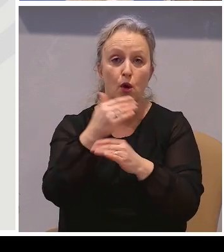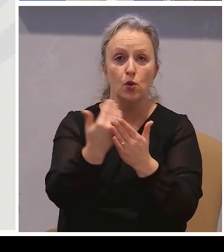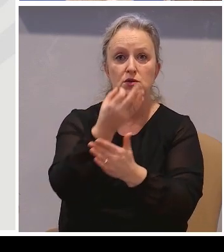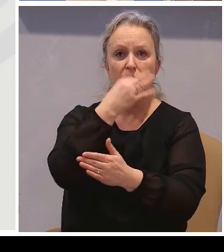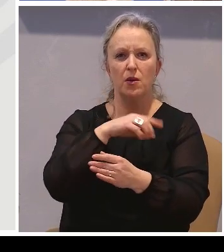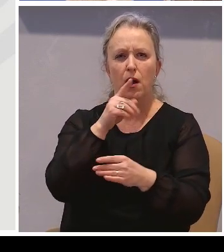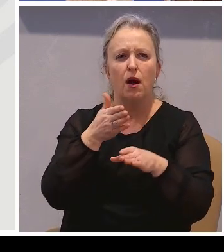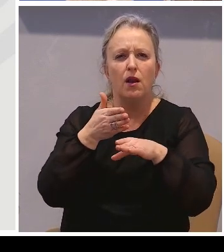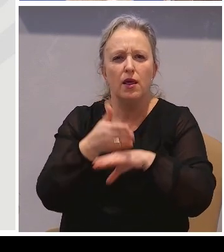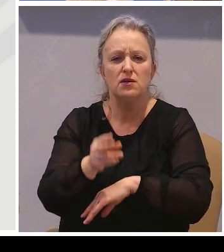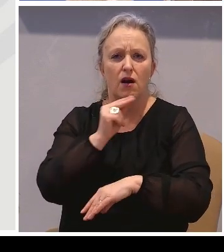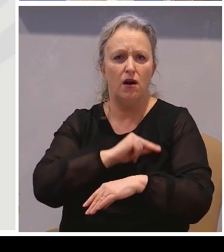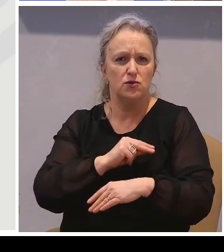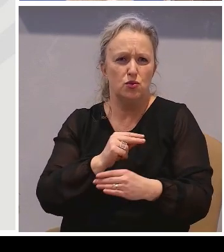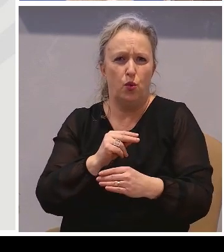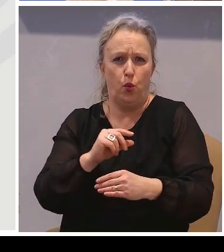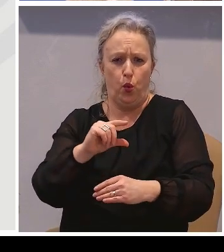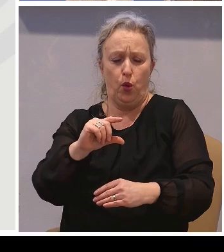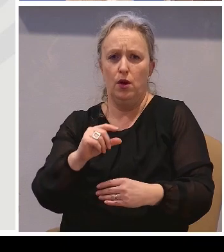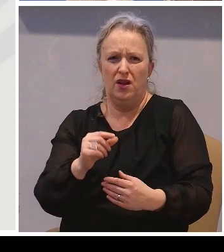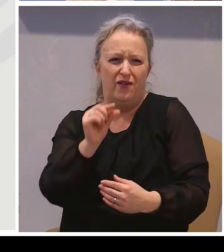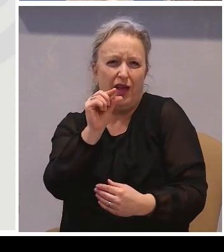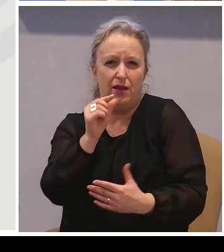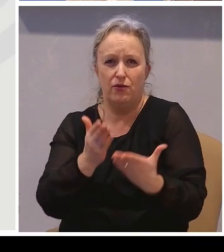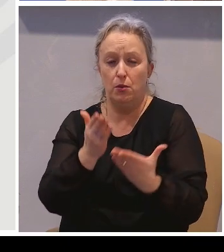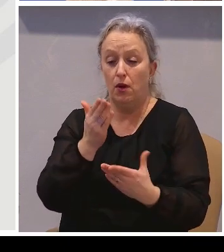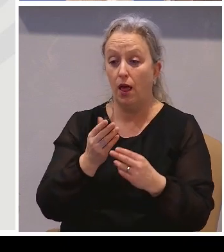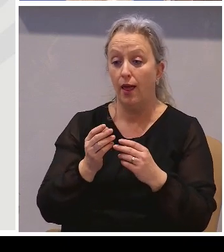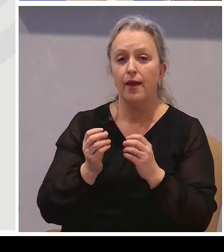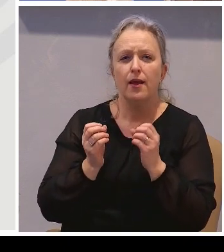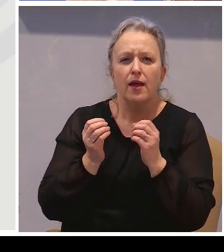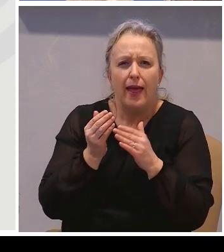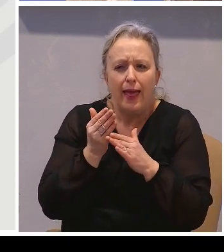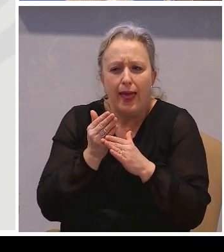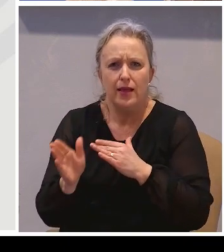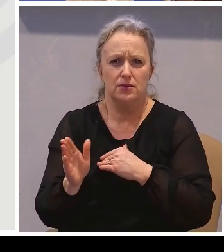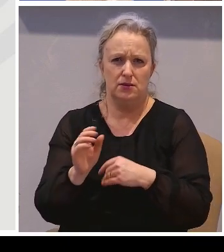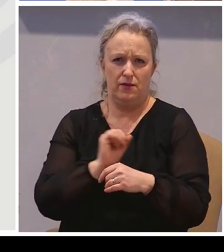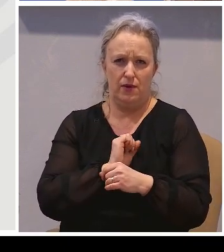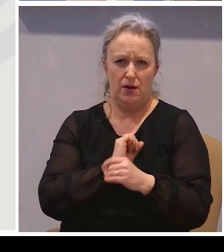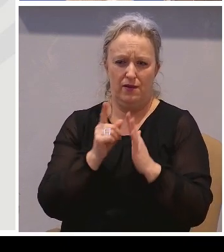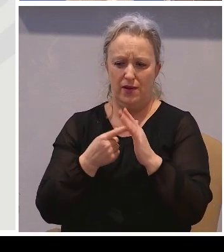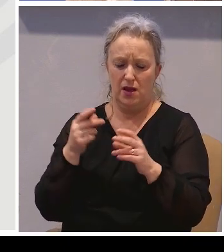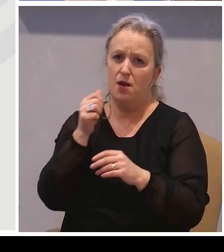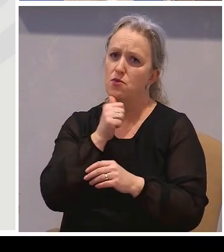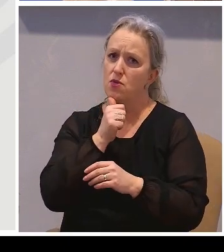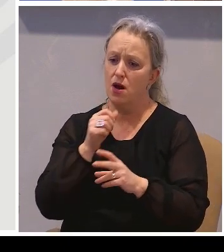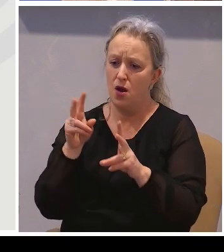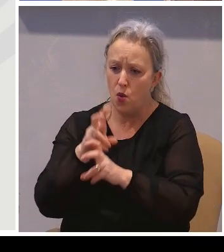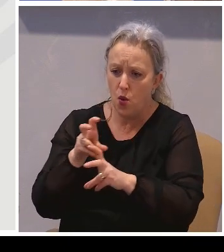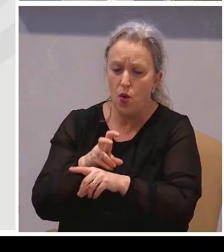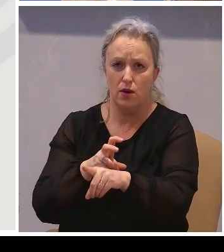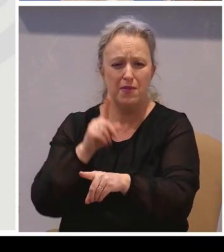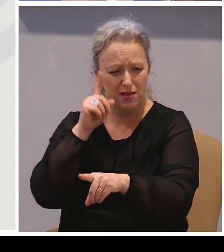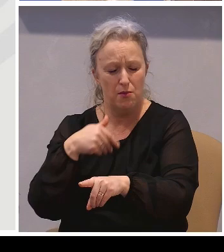suurt lisakasu. Ehk et me ei And hakka neid ekstra also, lapsi laste peal when seda there is katsetama, me no teame juba ette, et significant keskmiselt additional